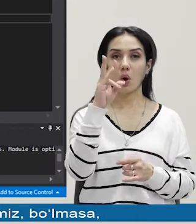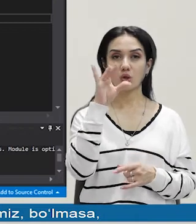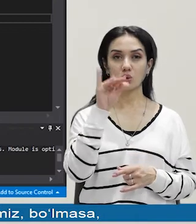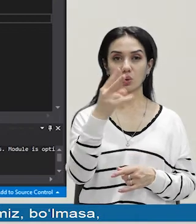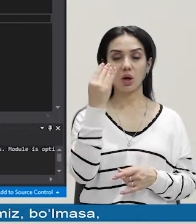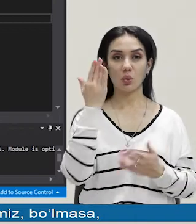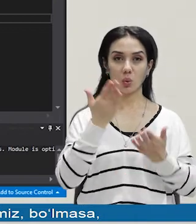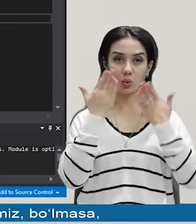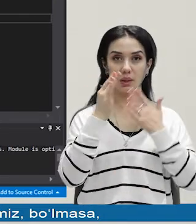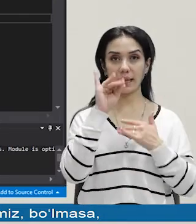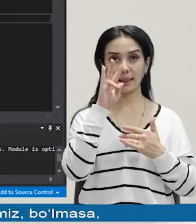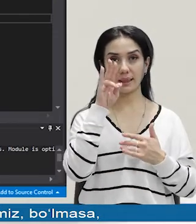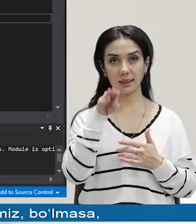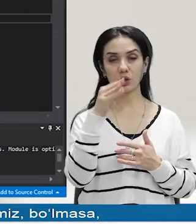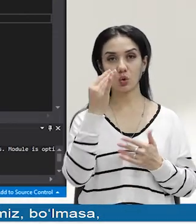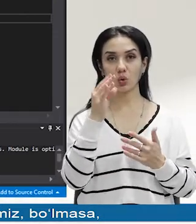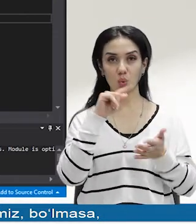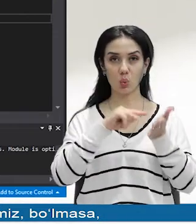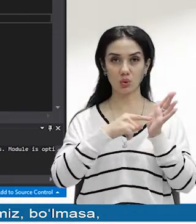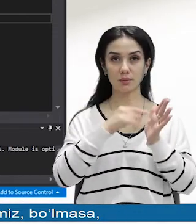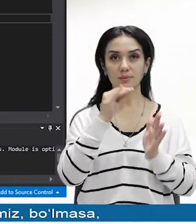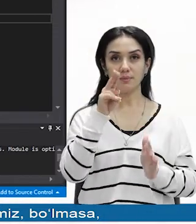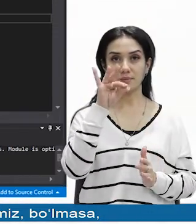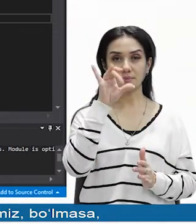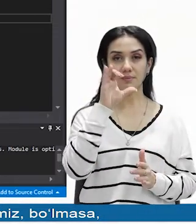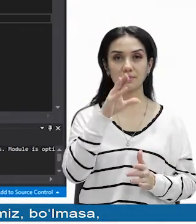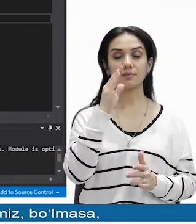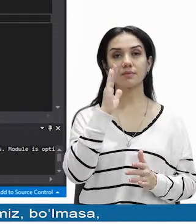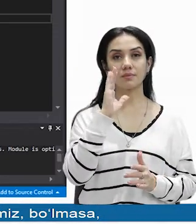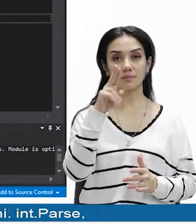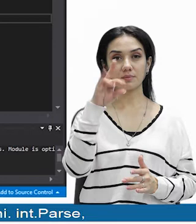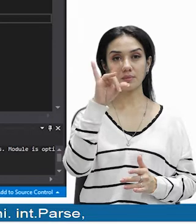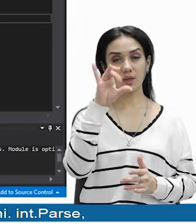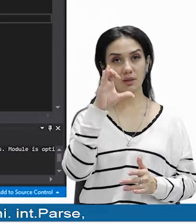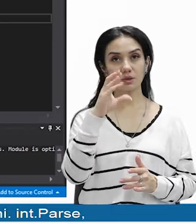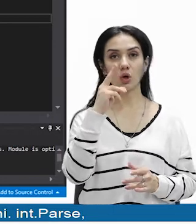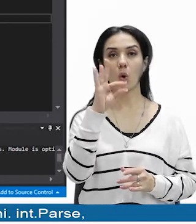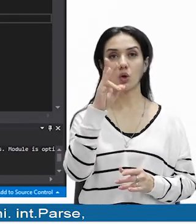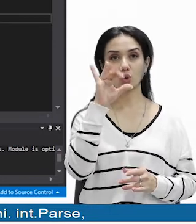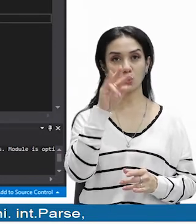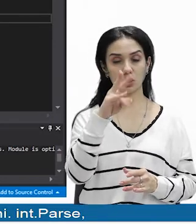o'qiymiz. Ya'ni int to'chga parse qilamiz. Bo'lmasa parse